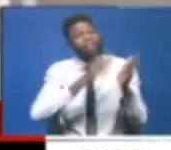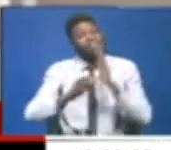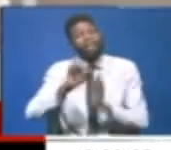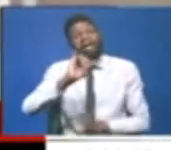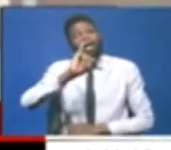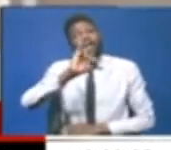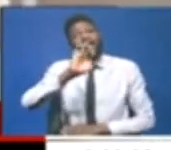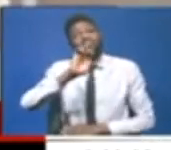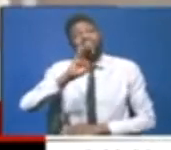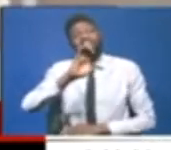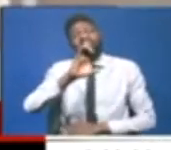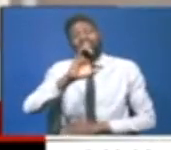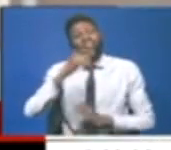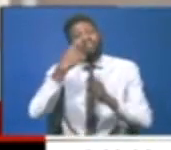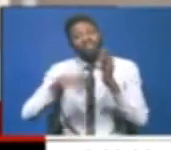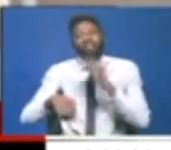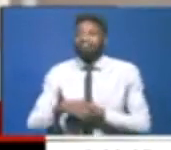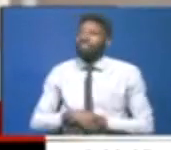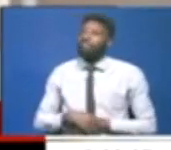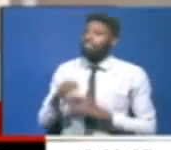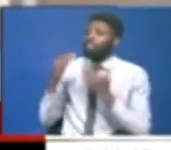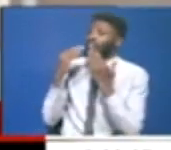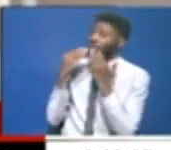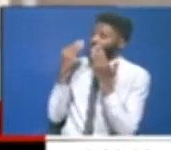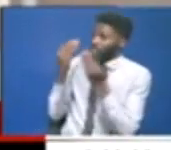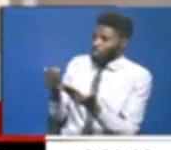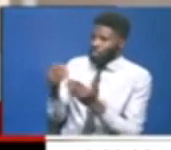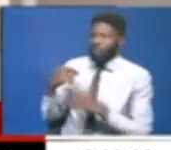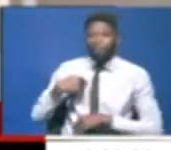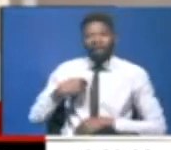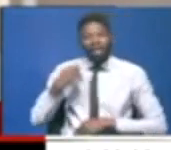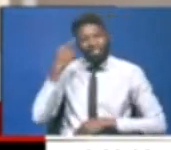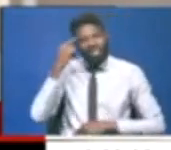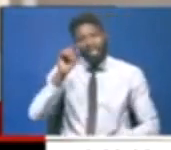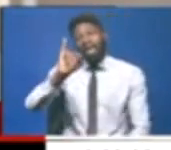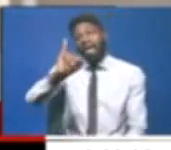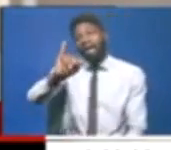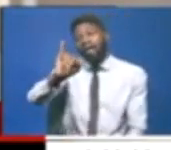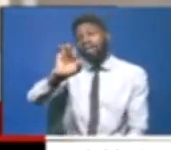Nadhani tume huru ya uchaguzi na mipaka